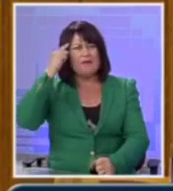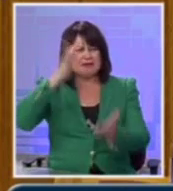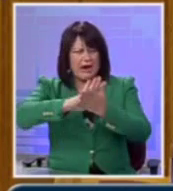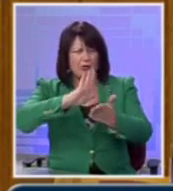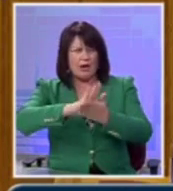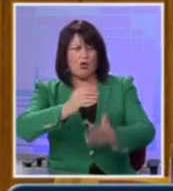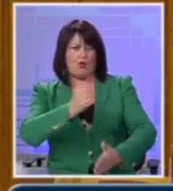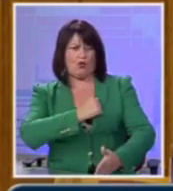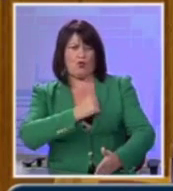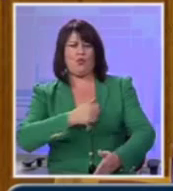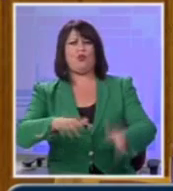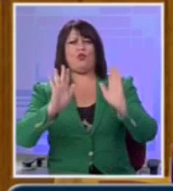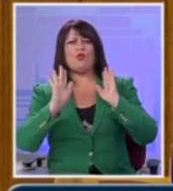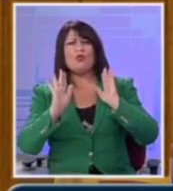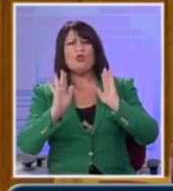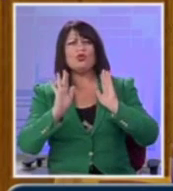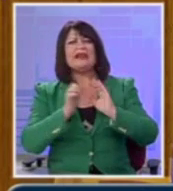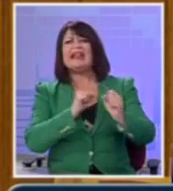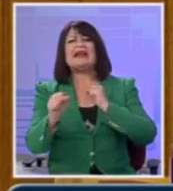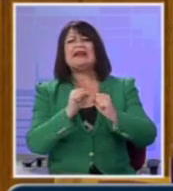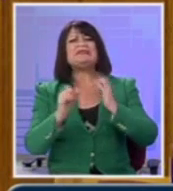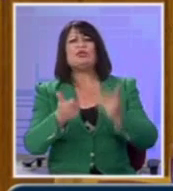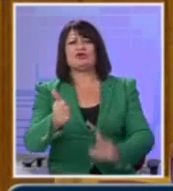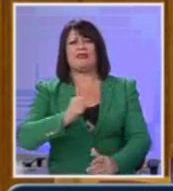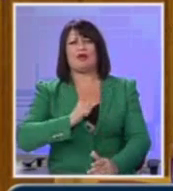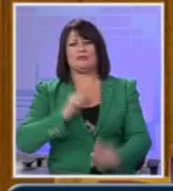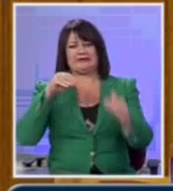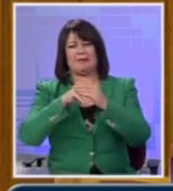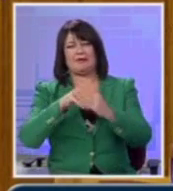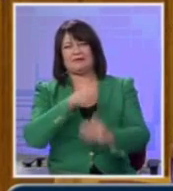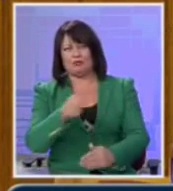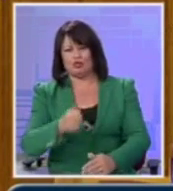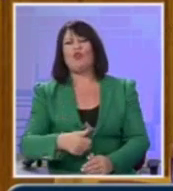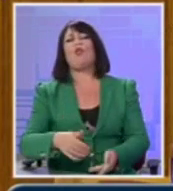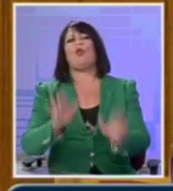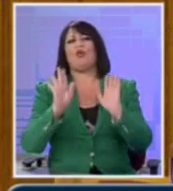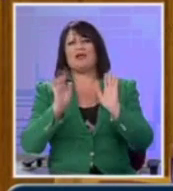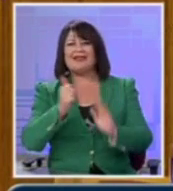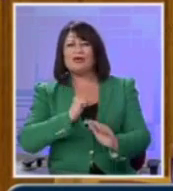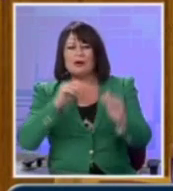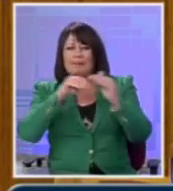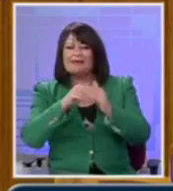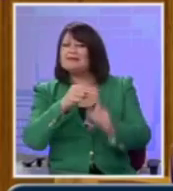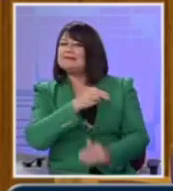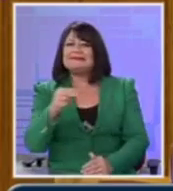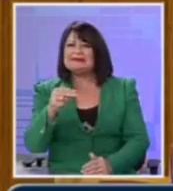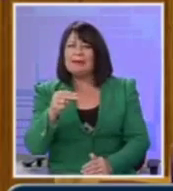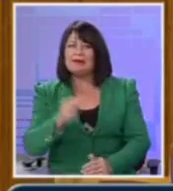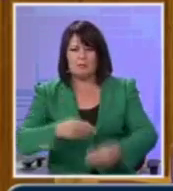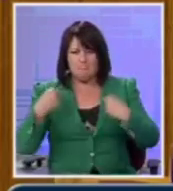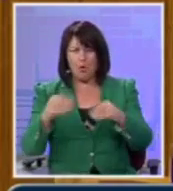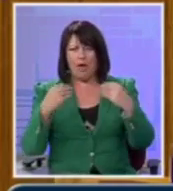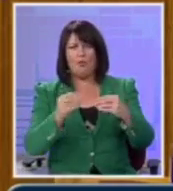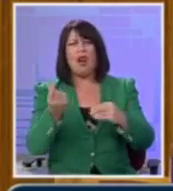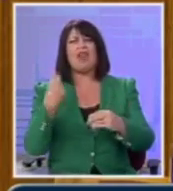ότι η κρίση θα ξεπεραστεί από ιδιωτικές επενδύσεις και μόνο. Δεν εννοούμε ιδιωτική επένδυση το ξεπούλημα της